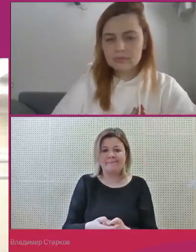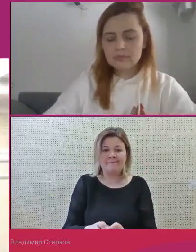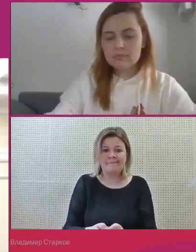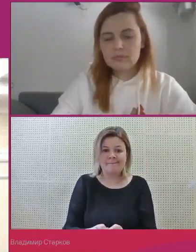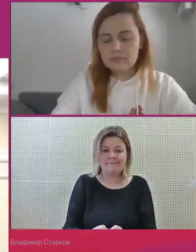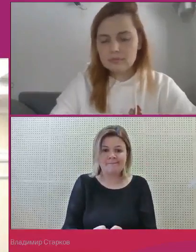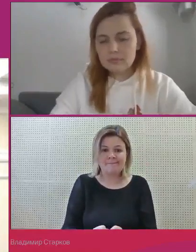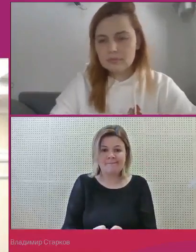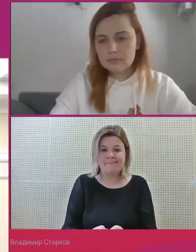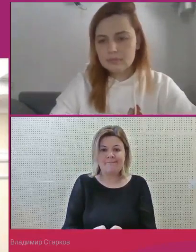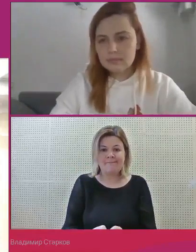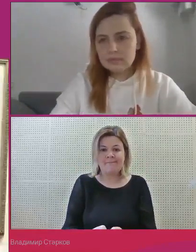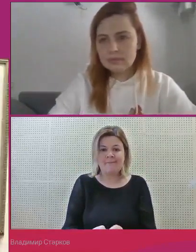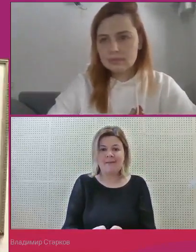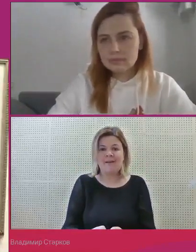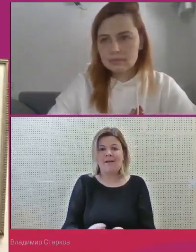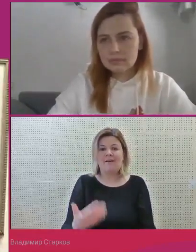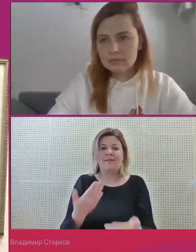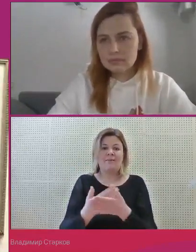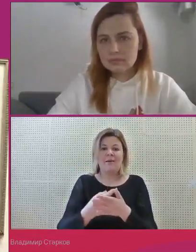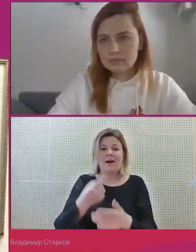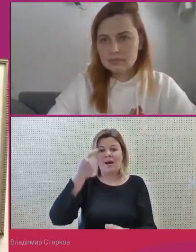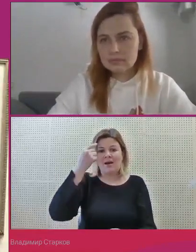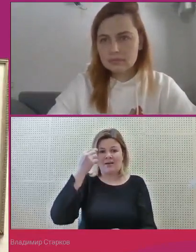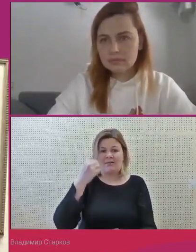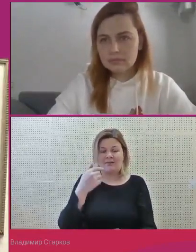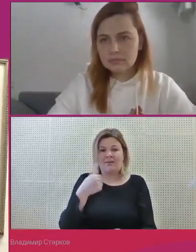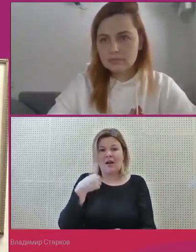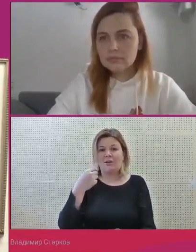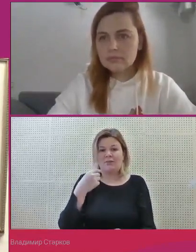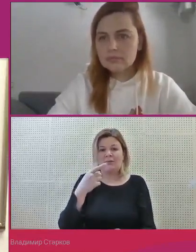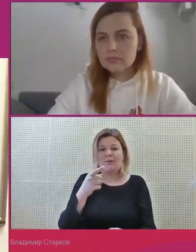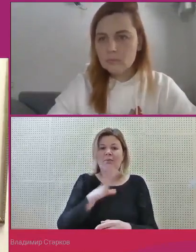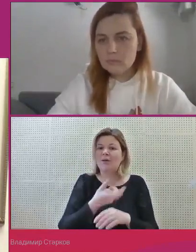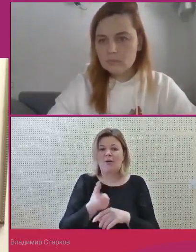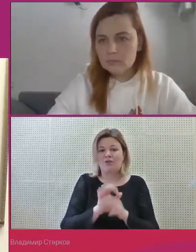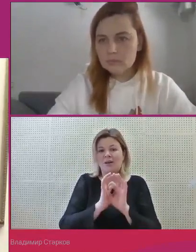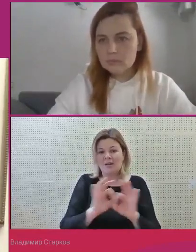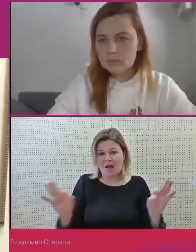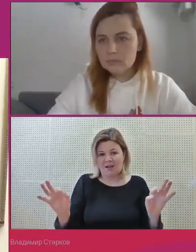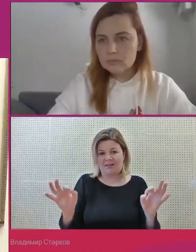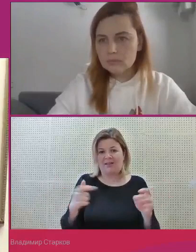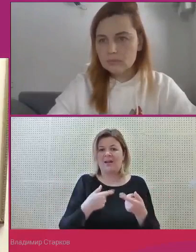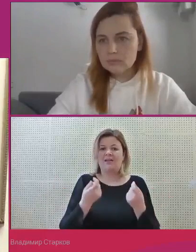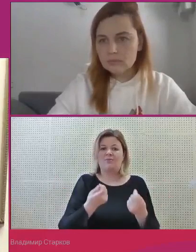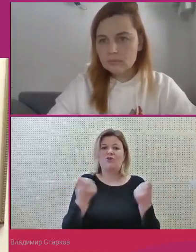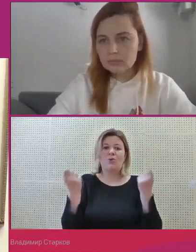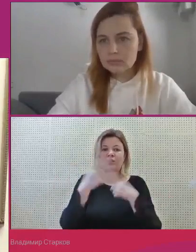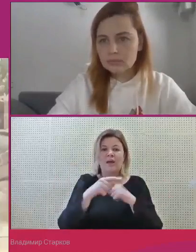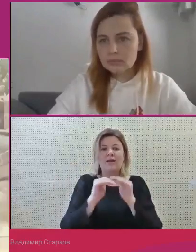что мы сидим за одним большим кругом. Было очень классно, атмосферно, я немножко узнала ребят, и очень классно